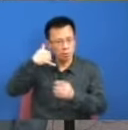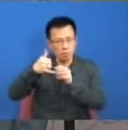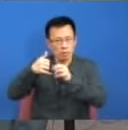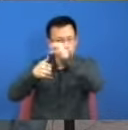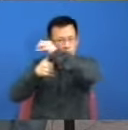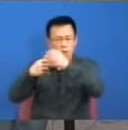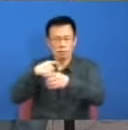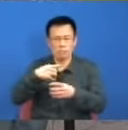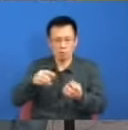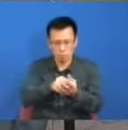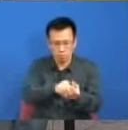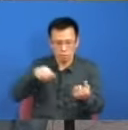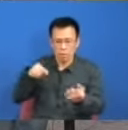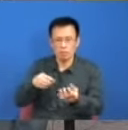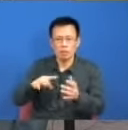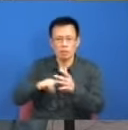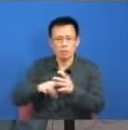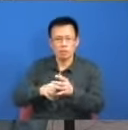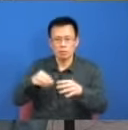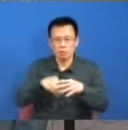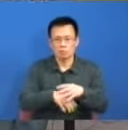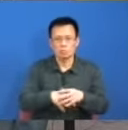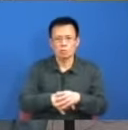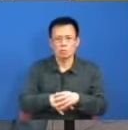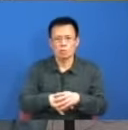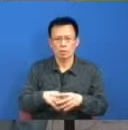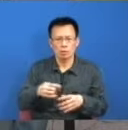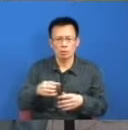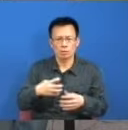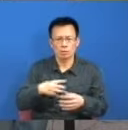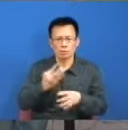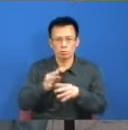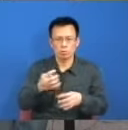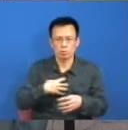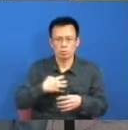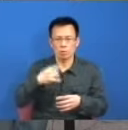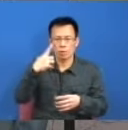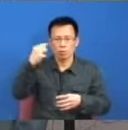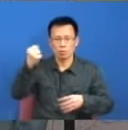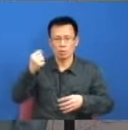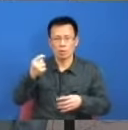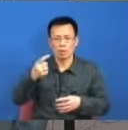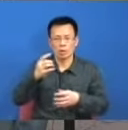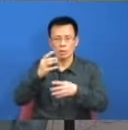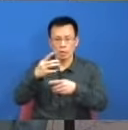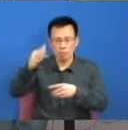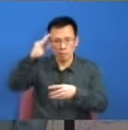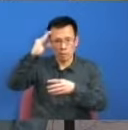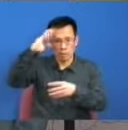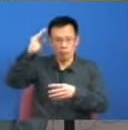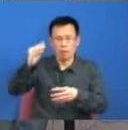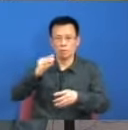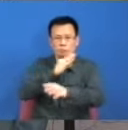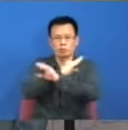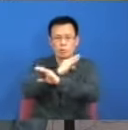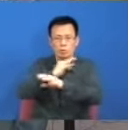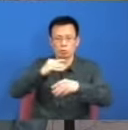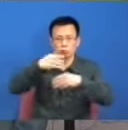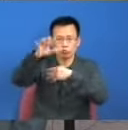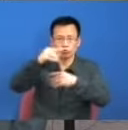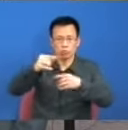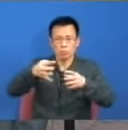係掹埋電入袋，咁呢件事係好奇怪一件事。咁有啲人就唔掹啦， 唔准許呢啲人士係打電話同外界聯絡啦。